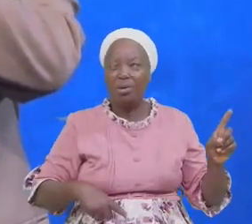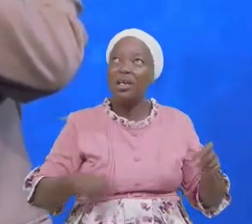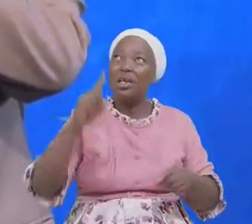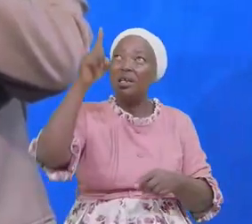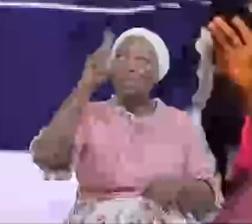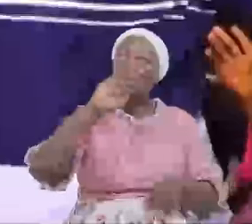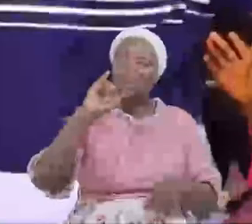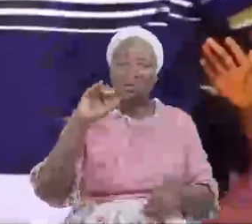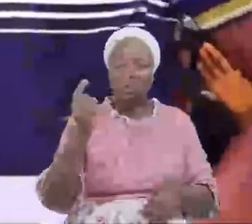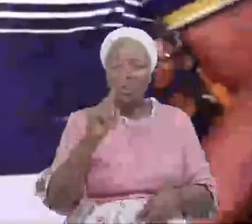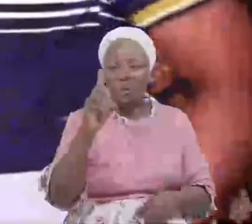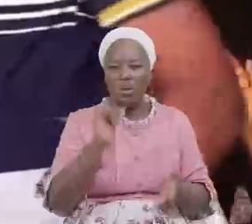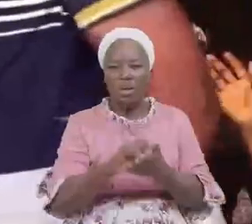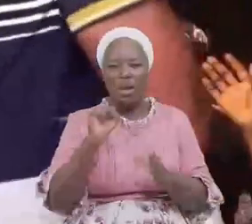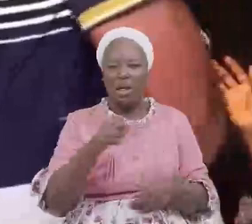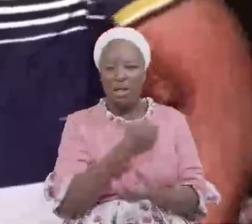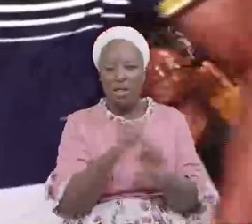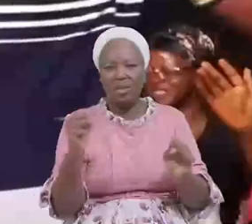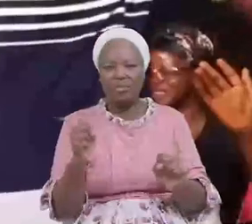C'est lui qui peut sauver.